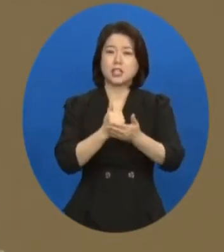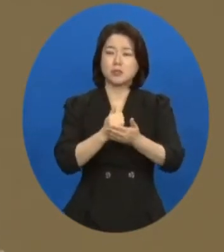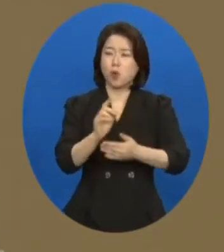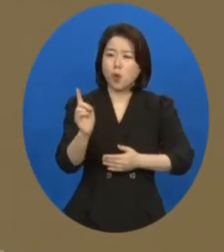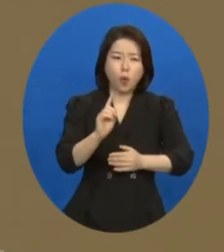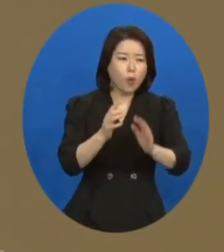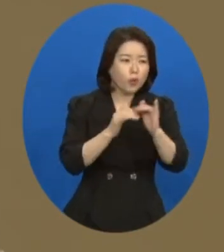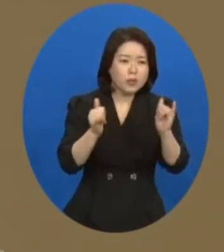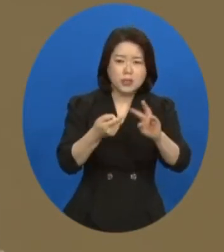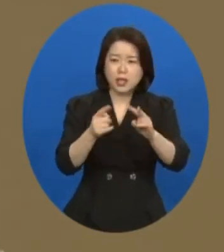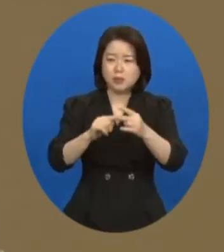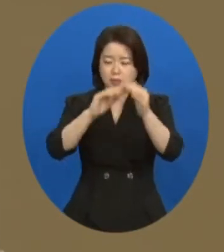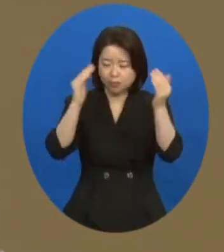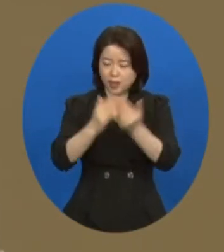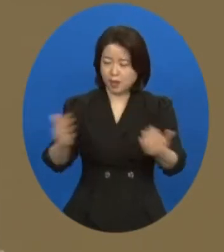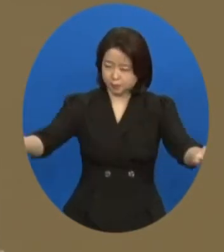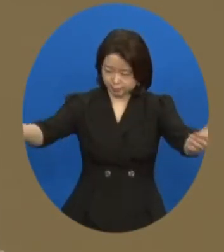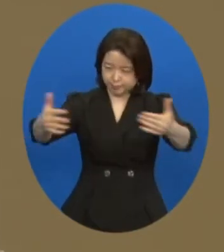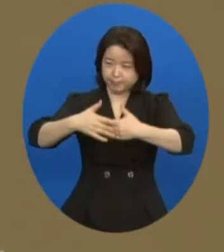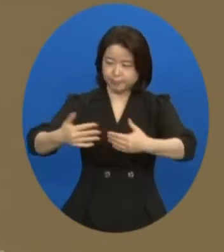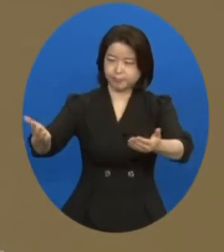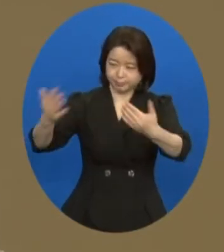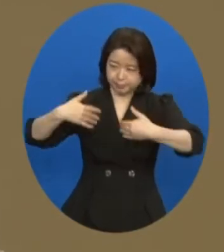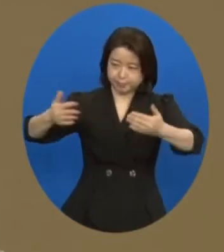사람이든지 다바다 주셨어